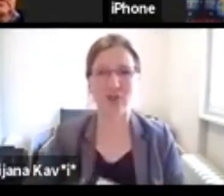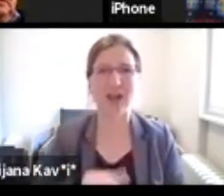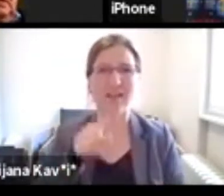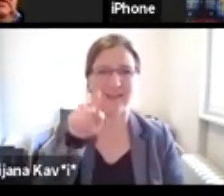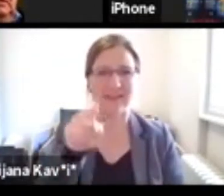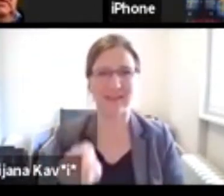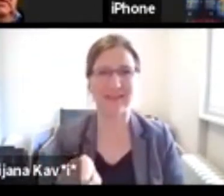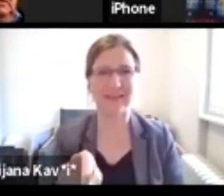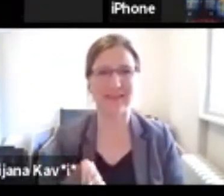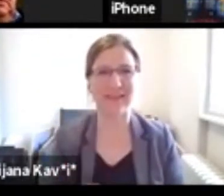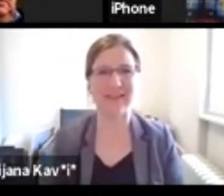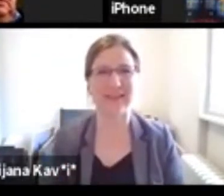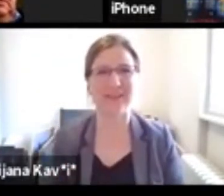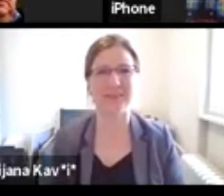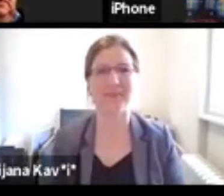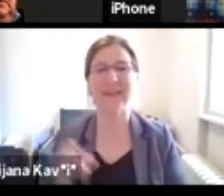rođendan ti,